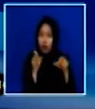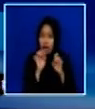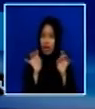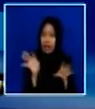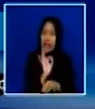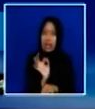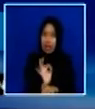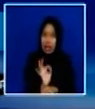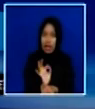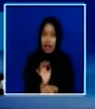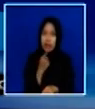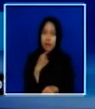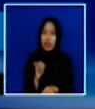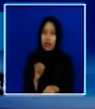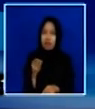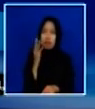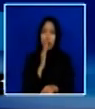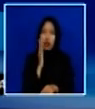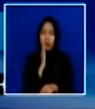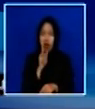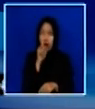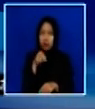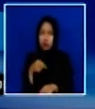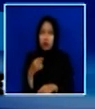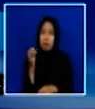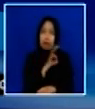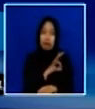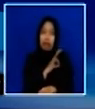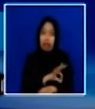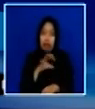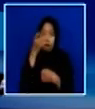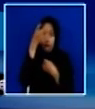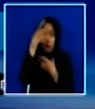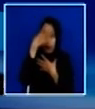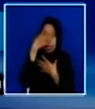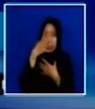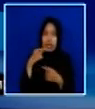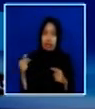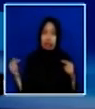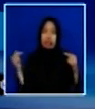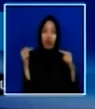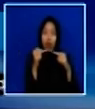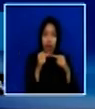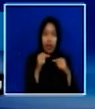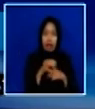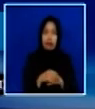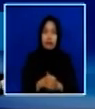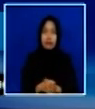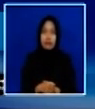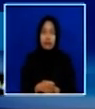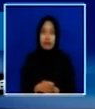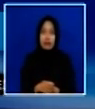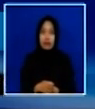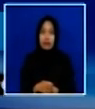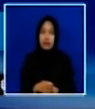mudah sehingga mereka menggunakan teknologi informasi ini akan tepat sasaran Oh